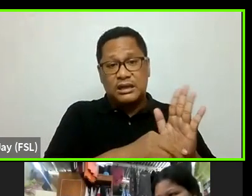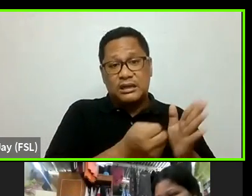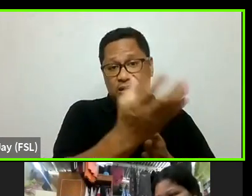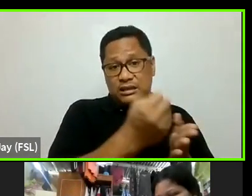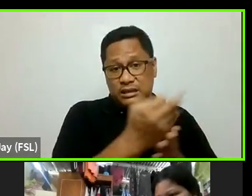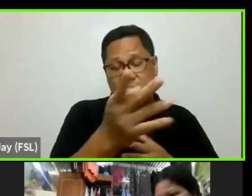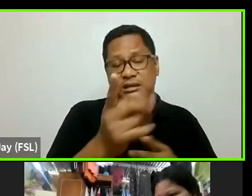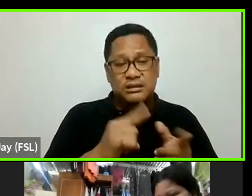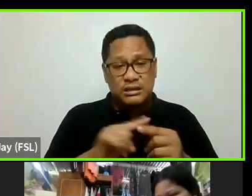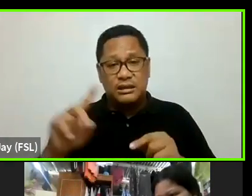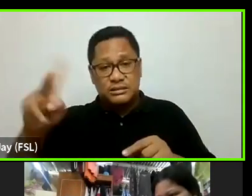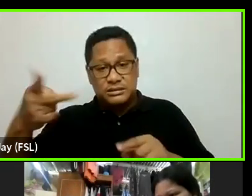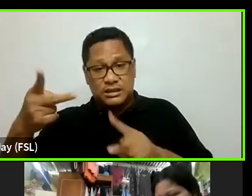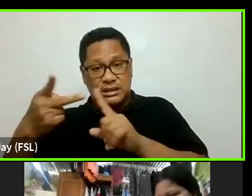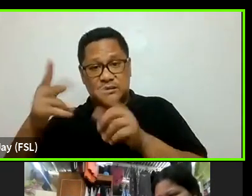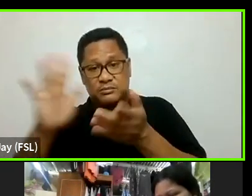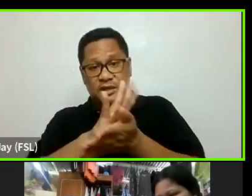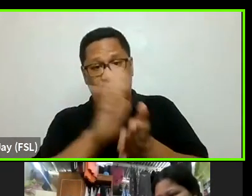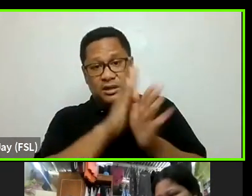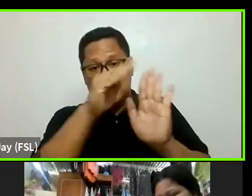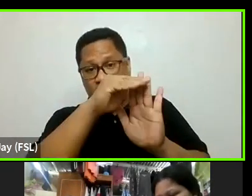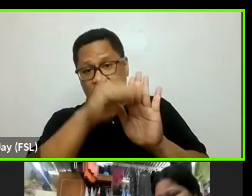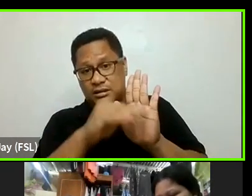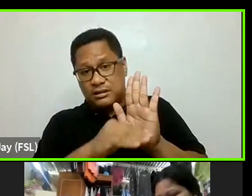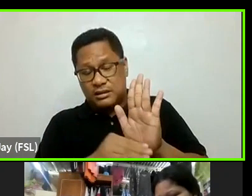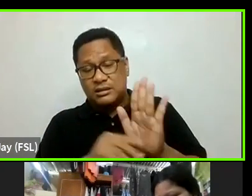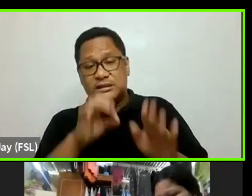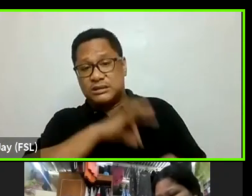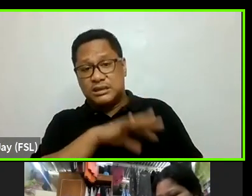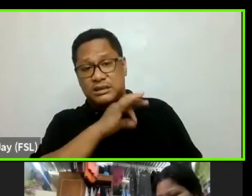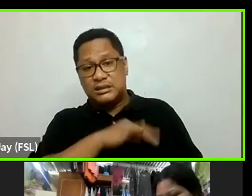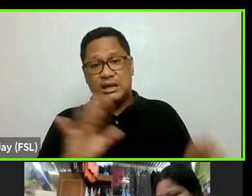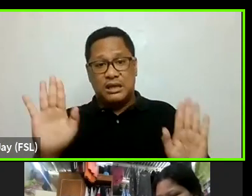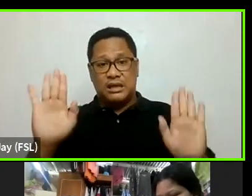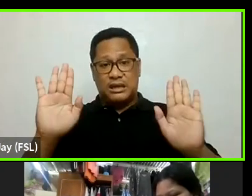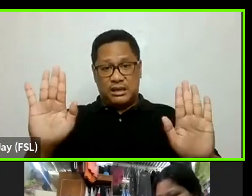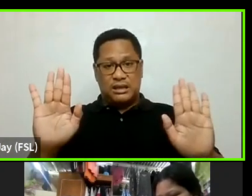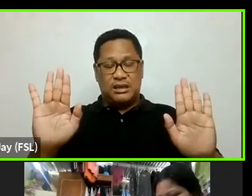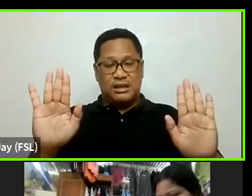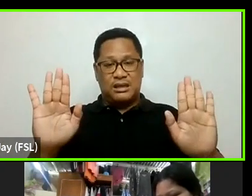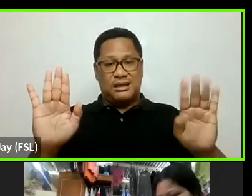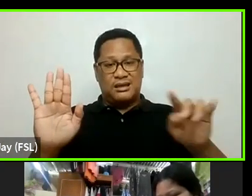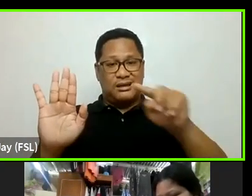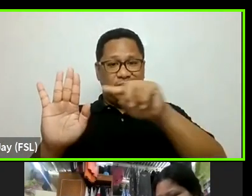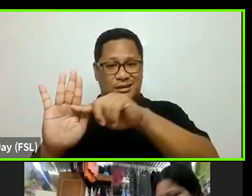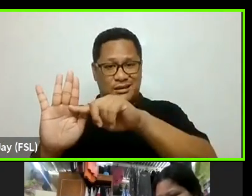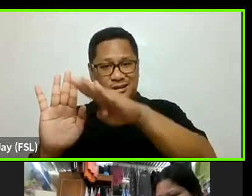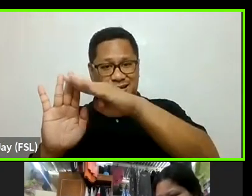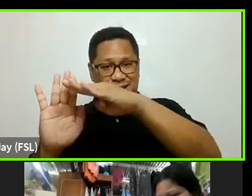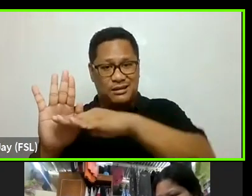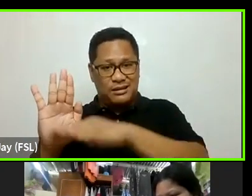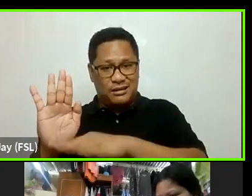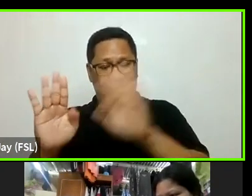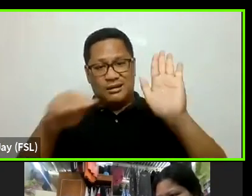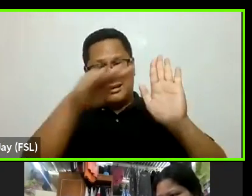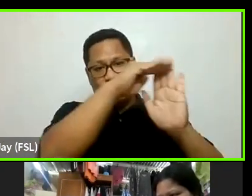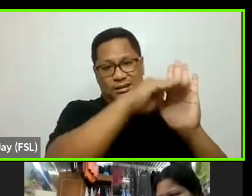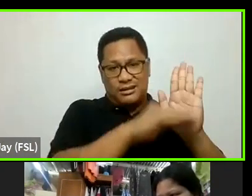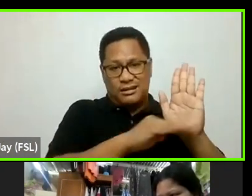yung pangalawang papel, listahan ng kita. So, siguraduhin niyo yung, siyempre, yung listahan ng kita, mas malaki